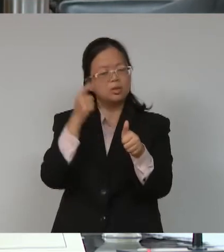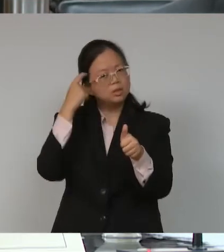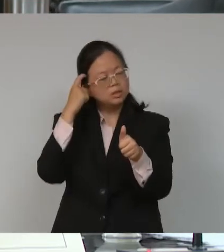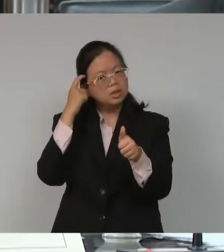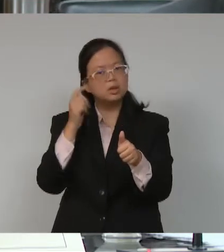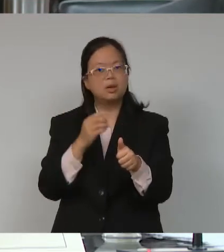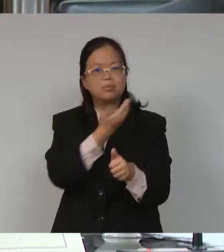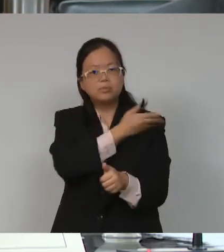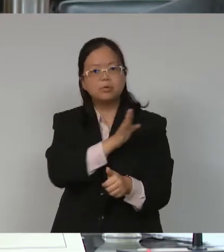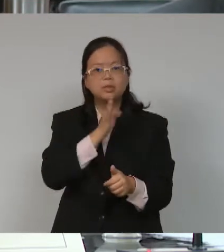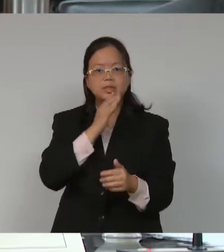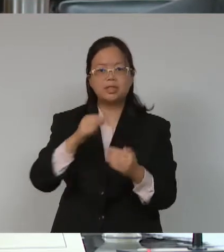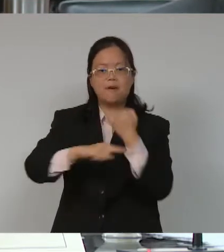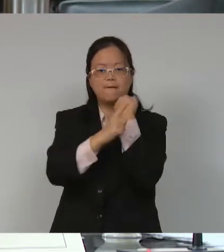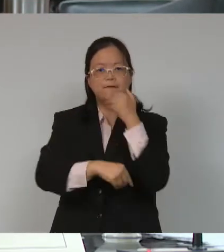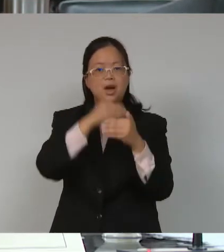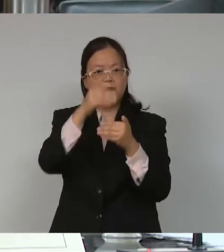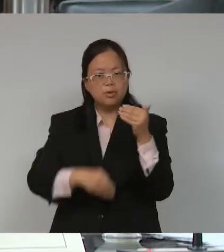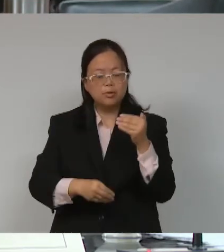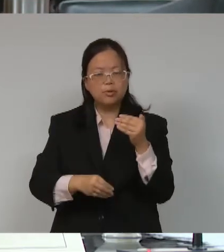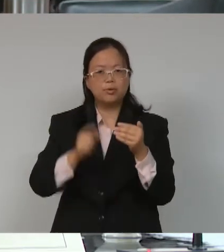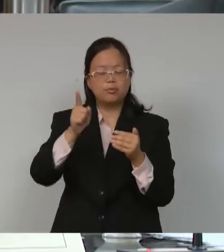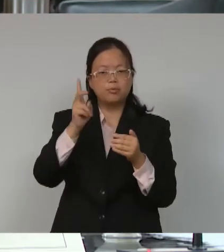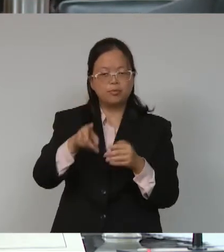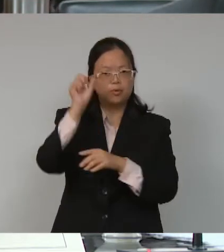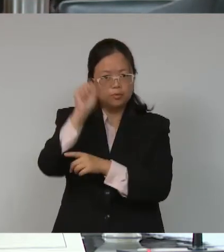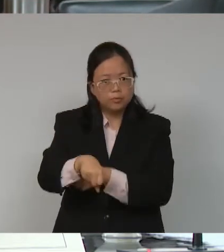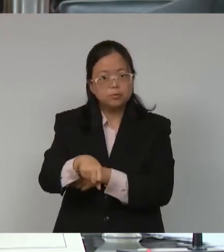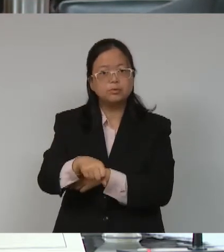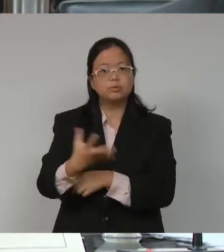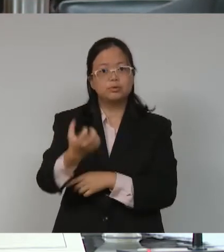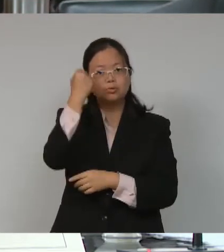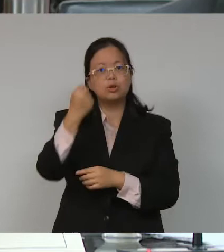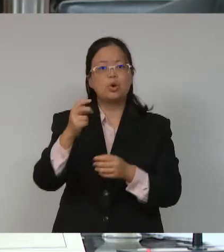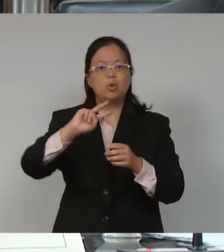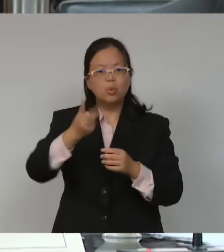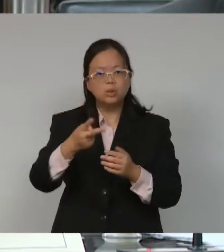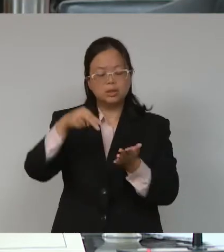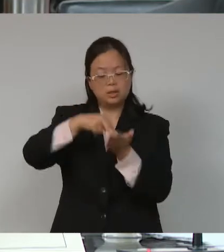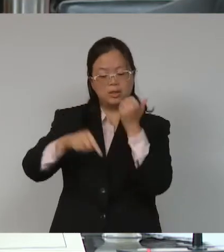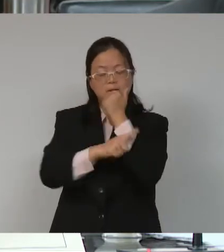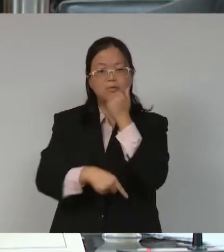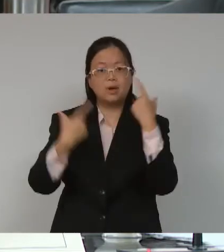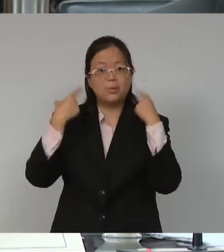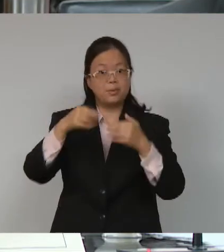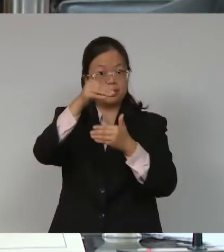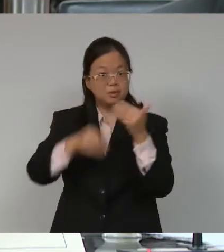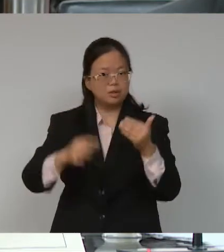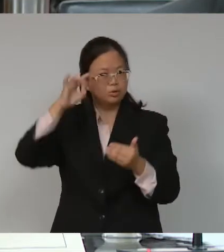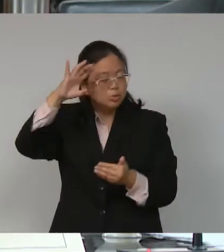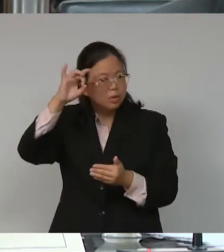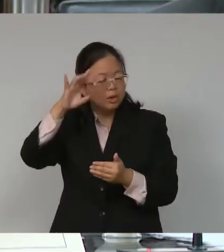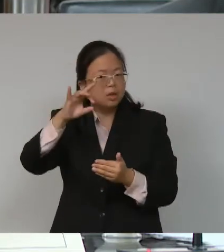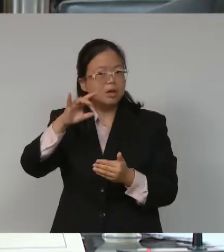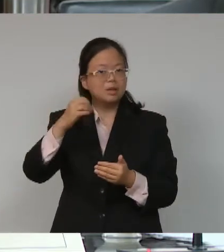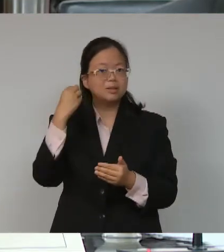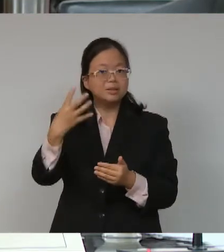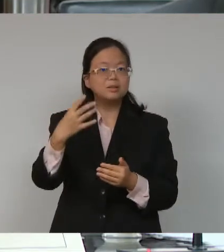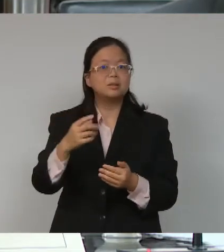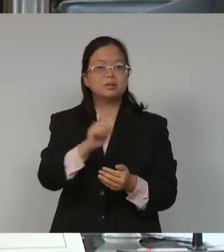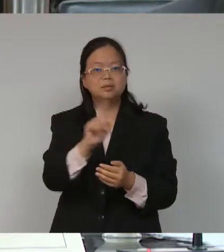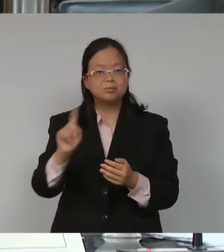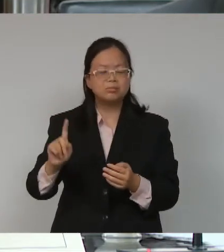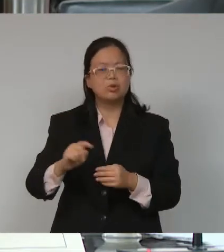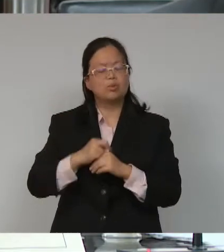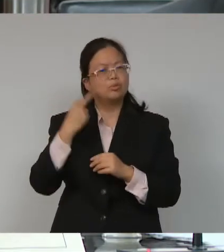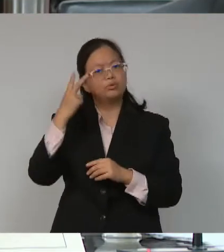是法律的复决也好，立法原则的创制，或者是重大政策或者复决，我觉得它都可以调入在这